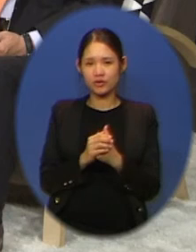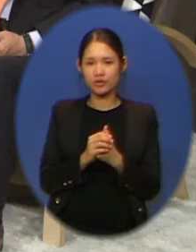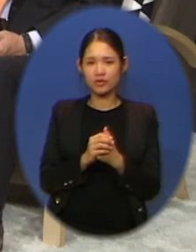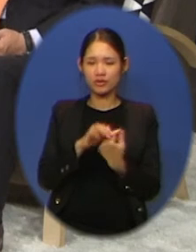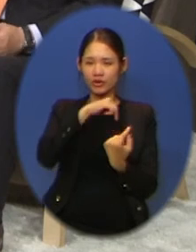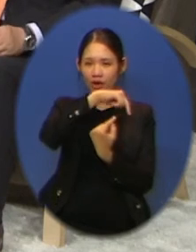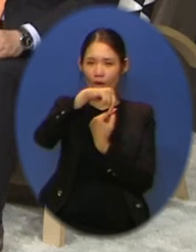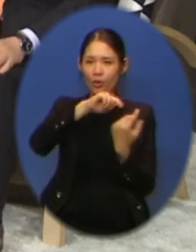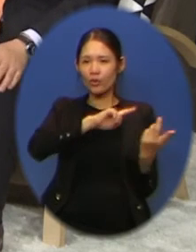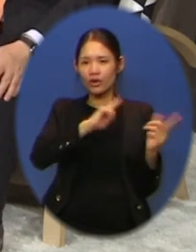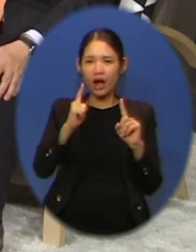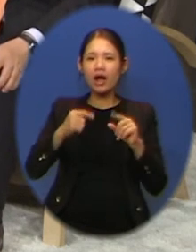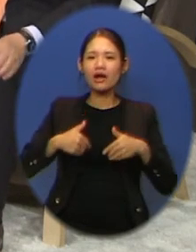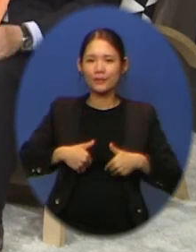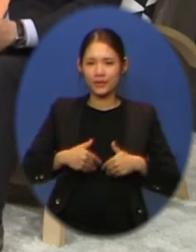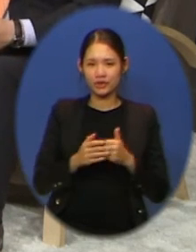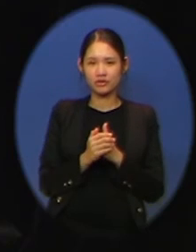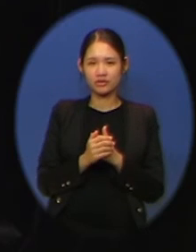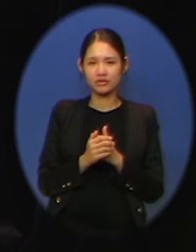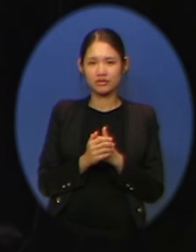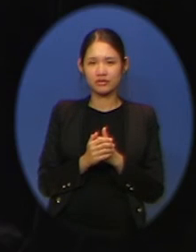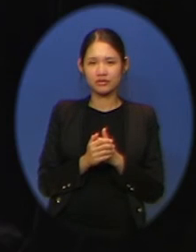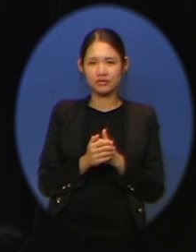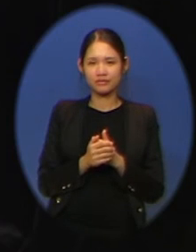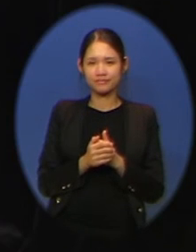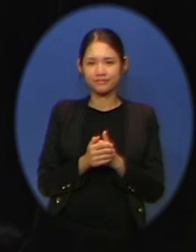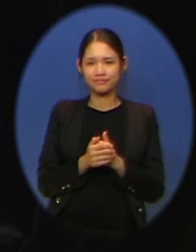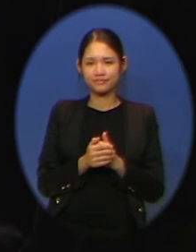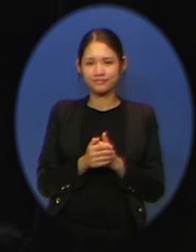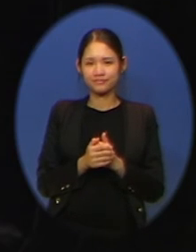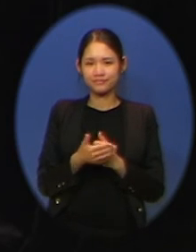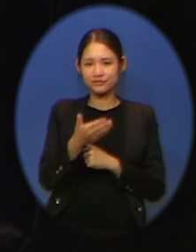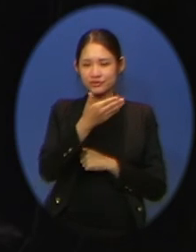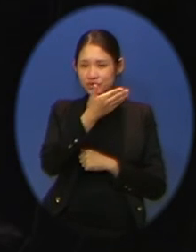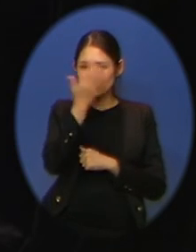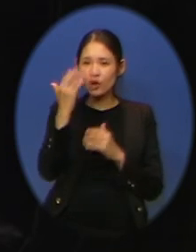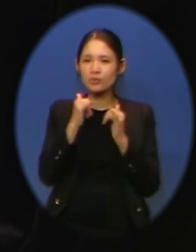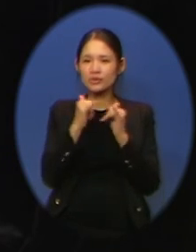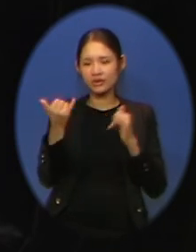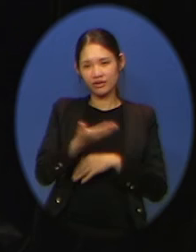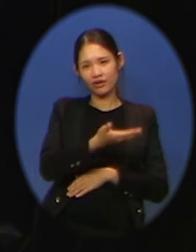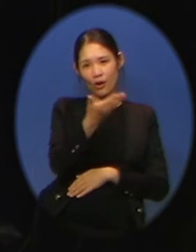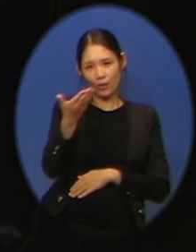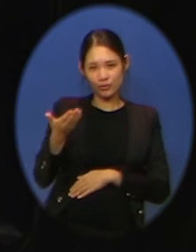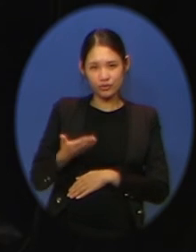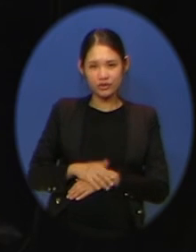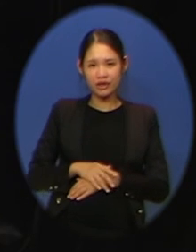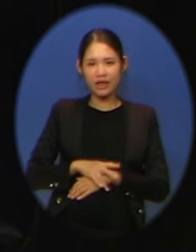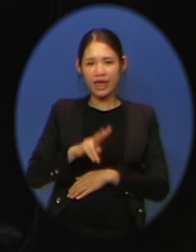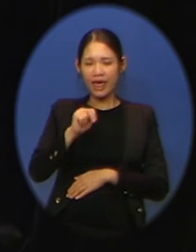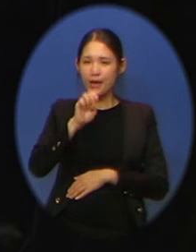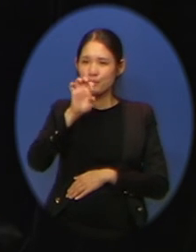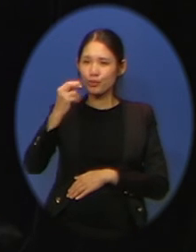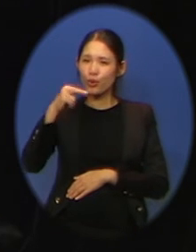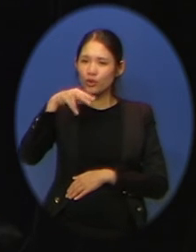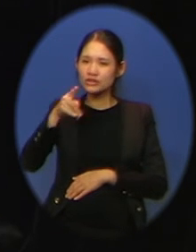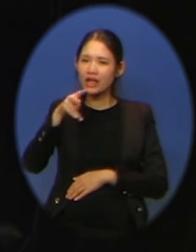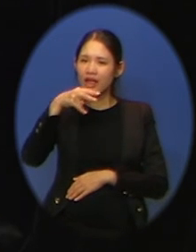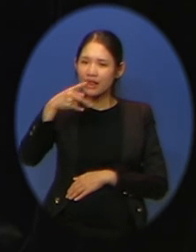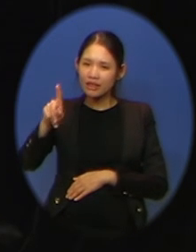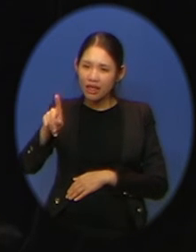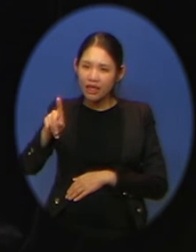살려야 됩니다. 네, 이래갖고는 이게 예. 네. 하여튼 우리 젊은 여러분들 M4세대 이런 말 자체가 생긴 것도